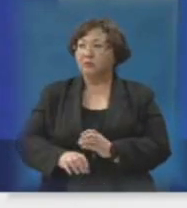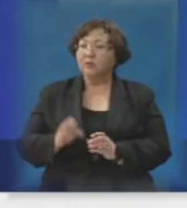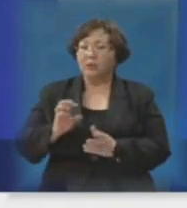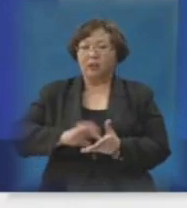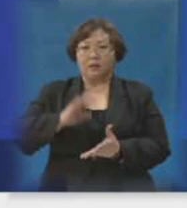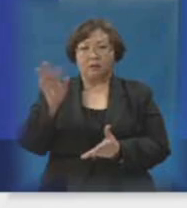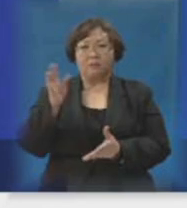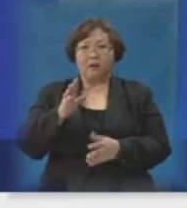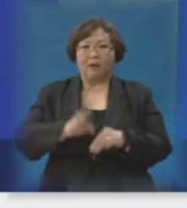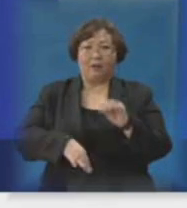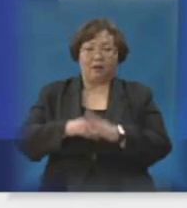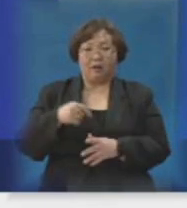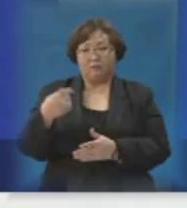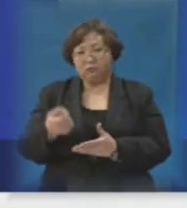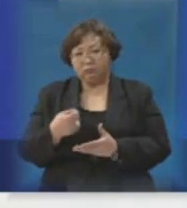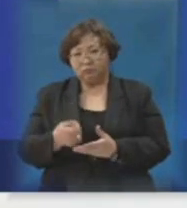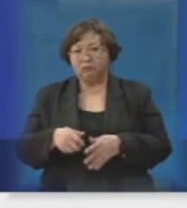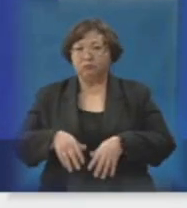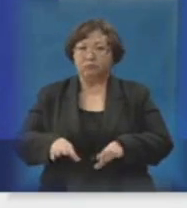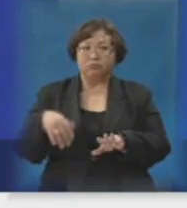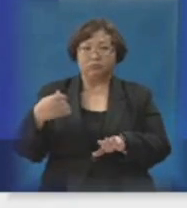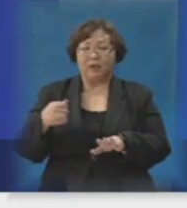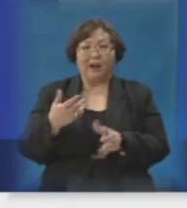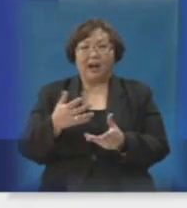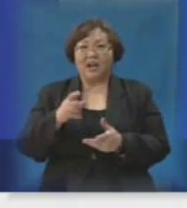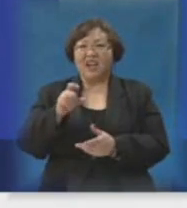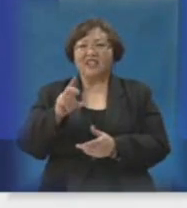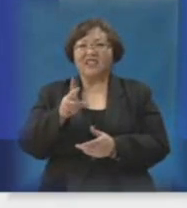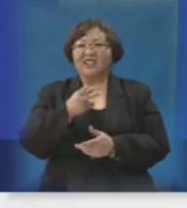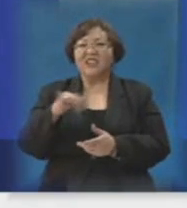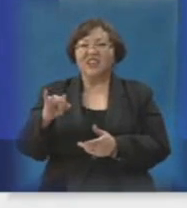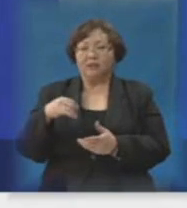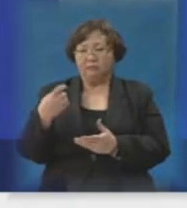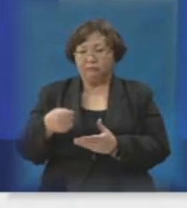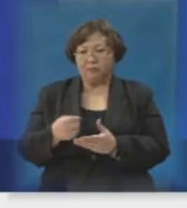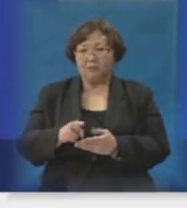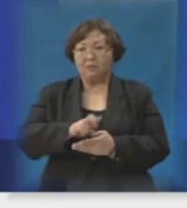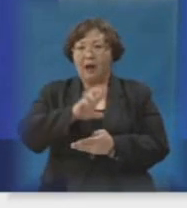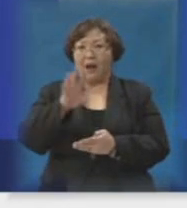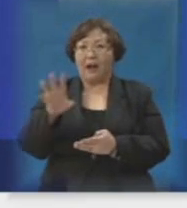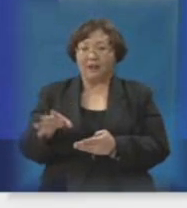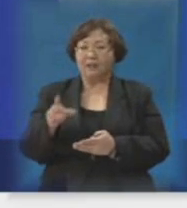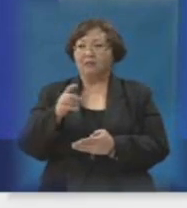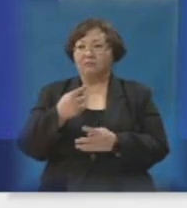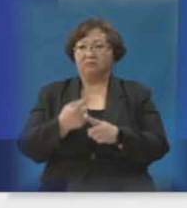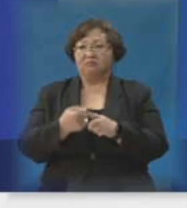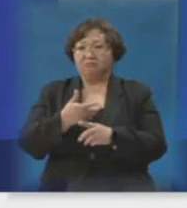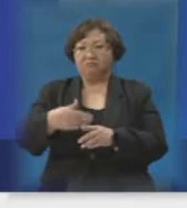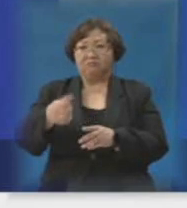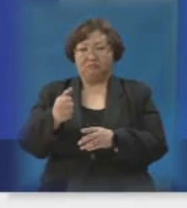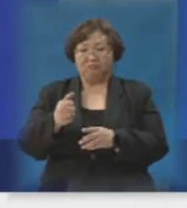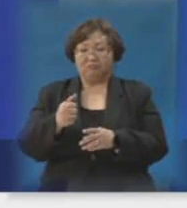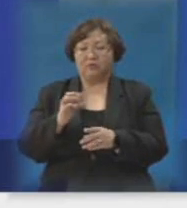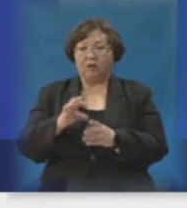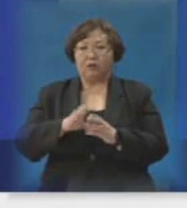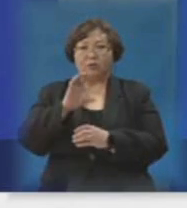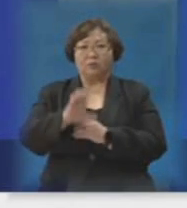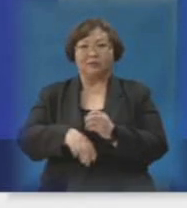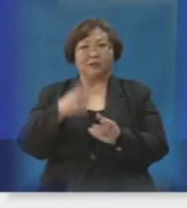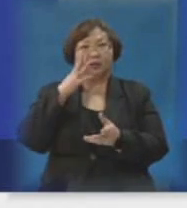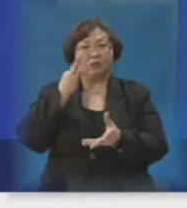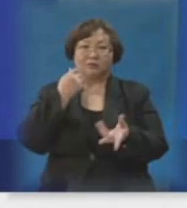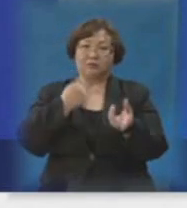буй гар урлалын салбар нь эсхий урлал бөгөөд байгаль дэлхтэй амьсгалдаг технологид бол олон улсын зах зээлд гарах